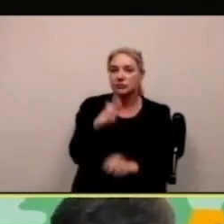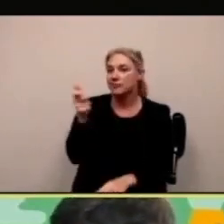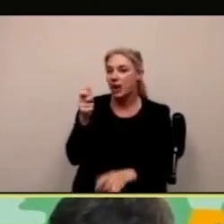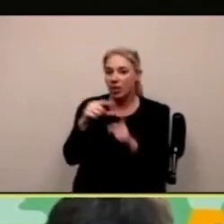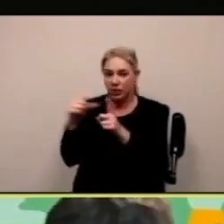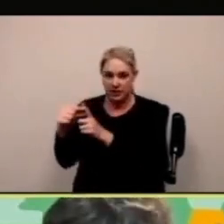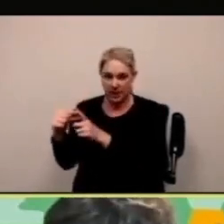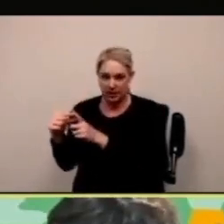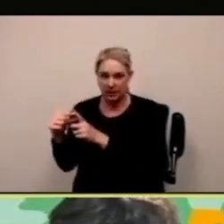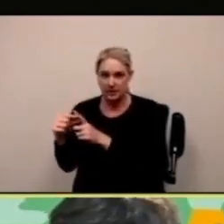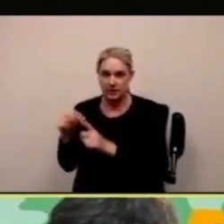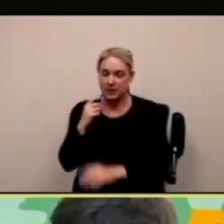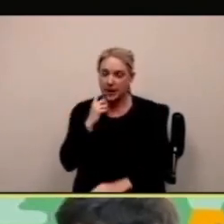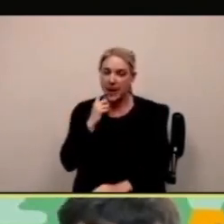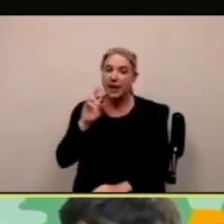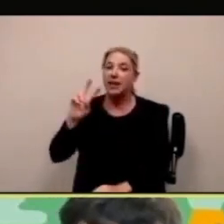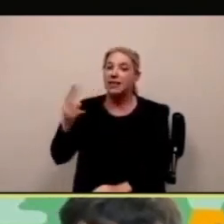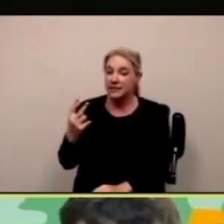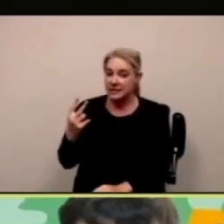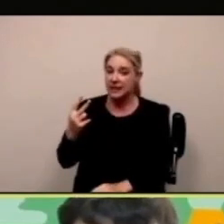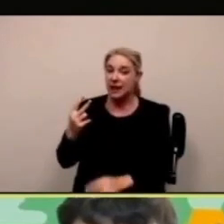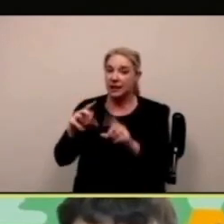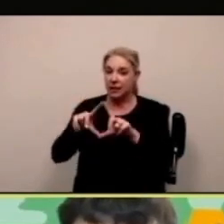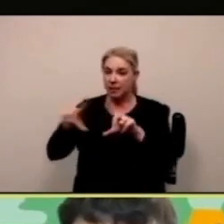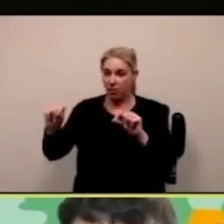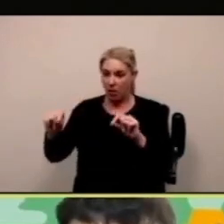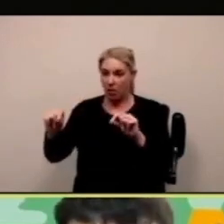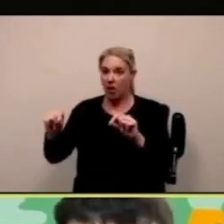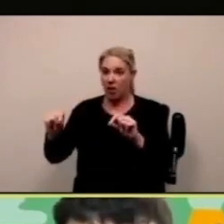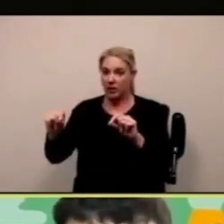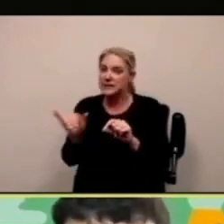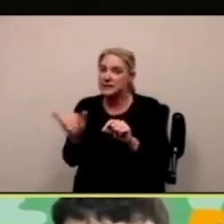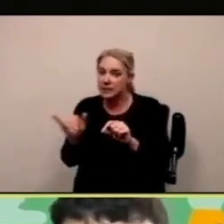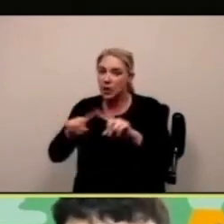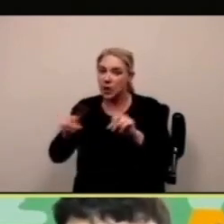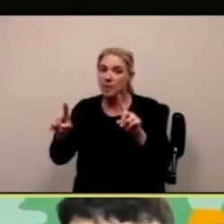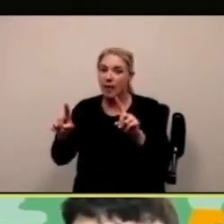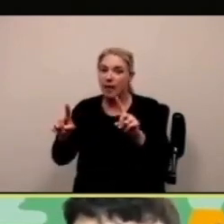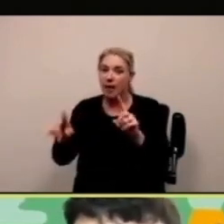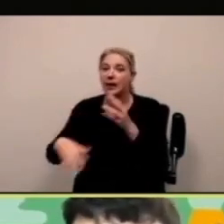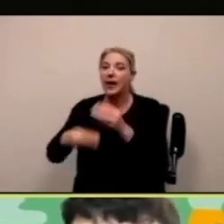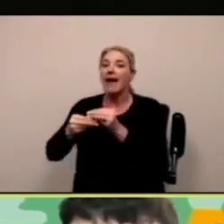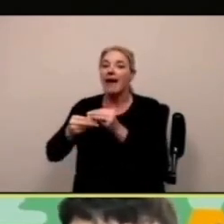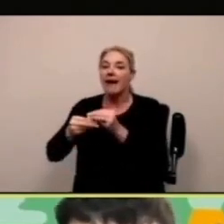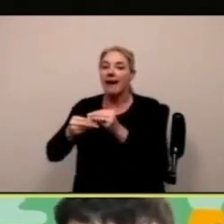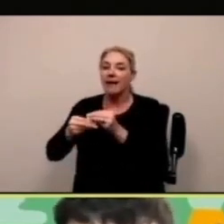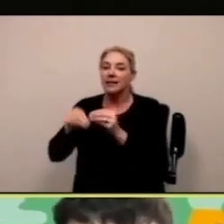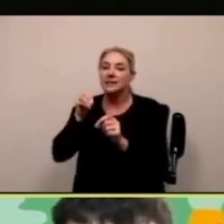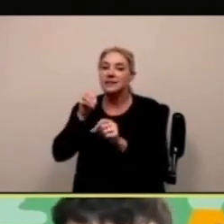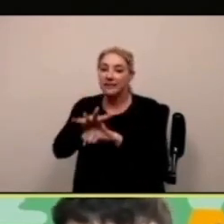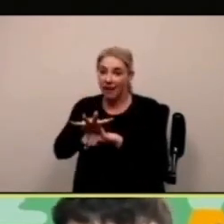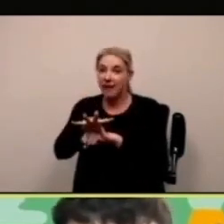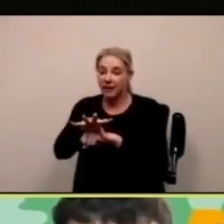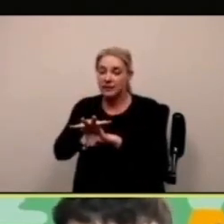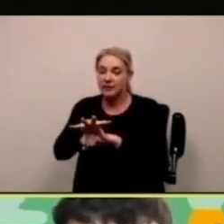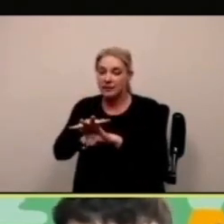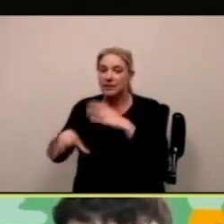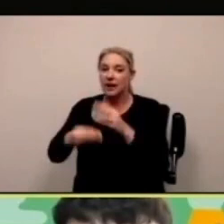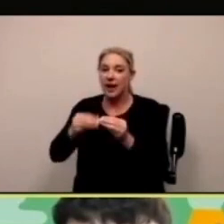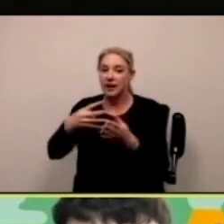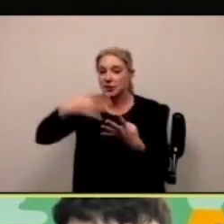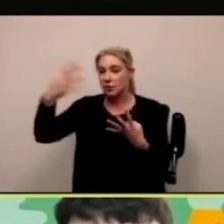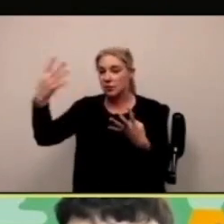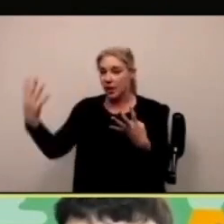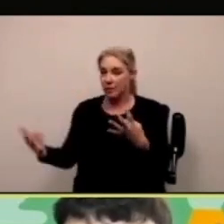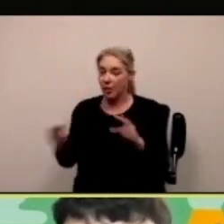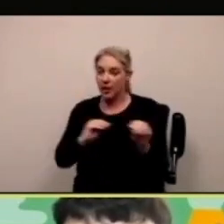スプライトが文字になってきますそしてこちらの文章の内容もあと変わっていくということができますこの2つ目